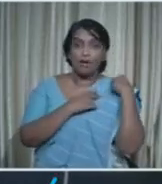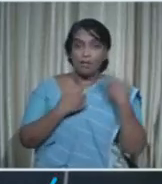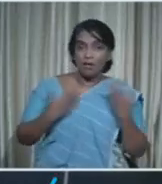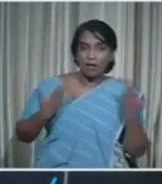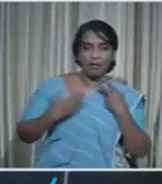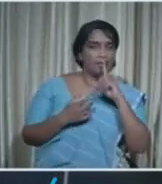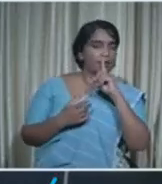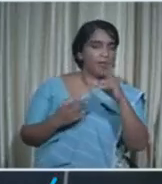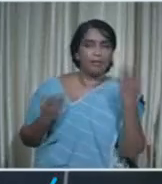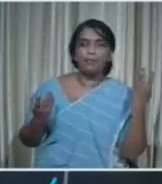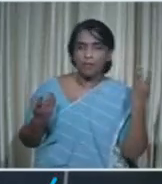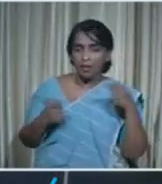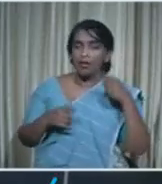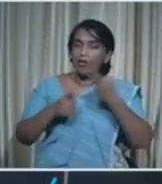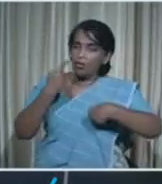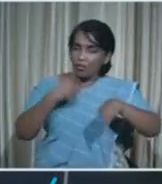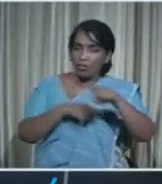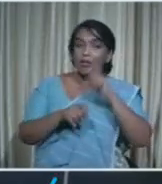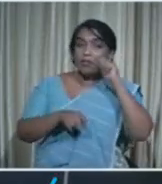बै